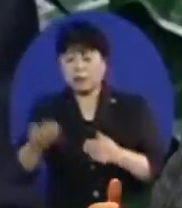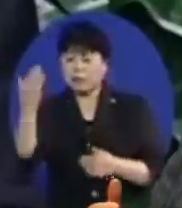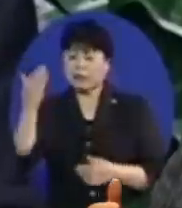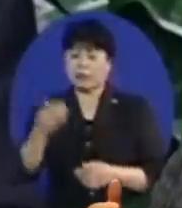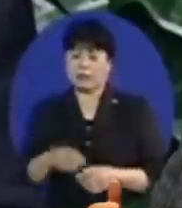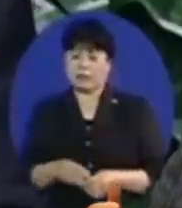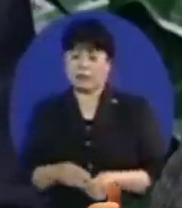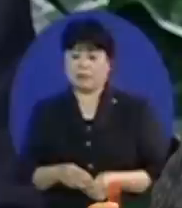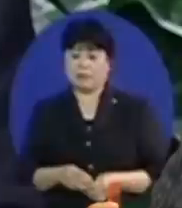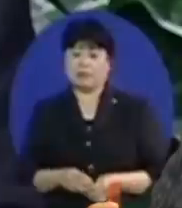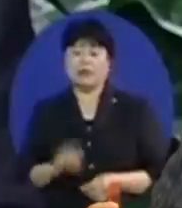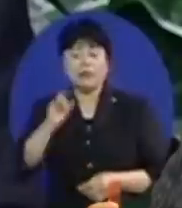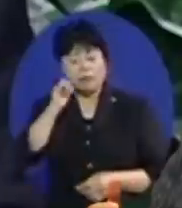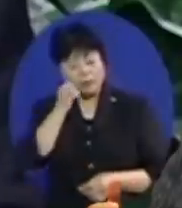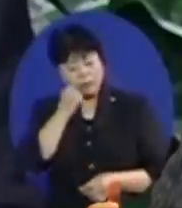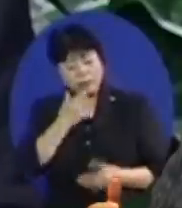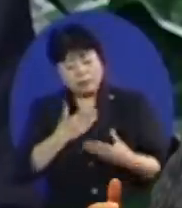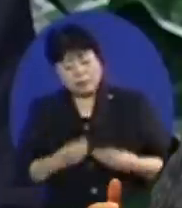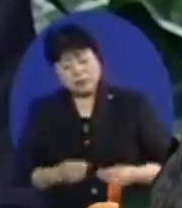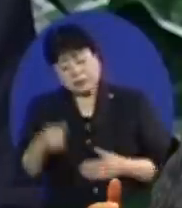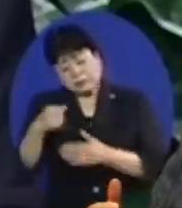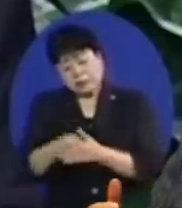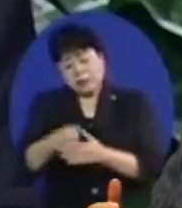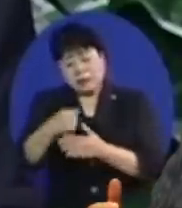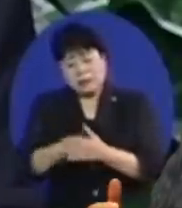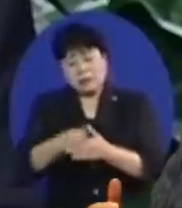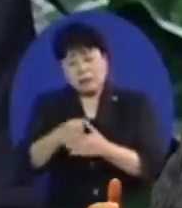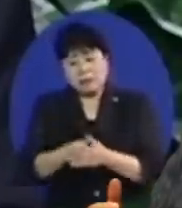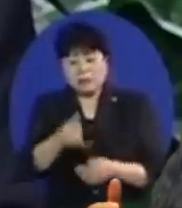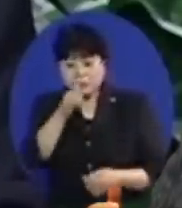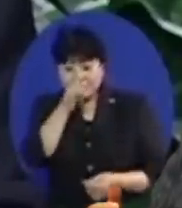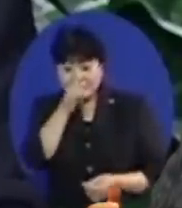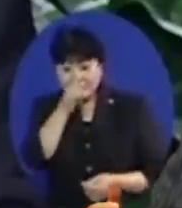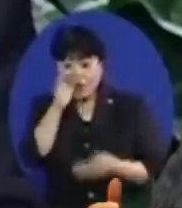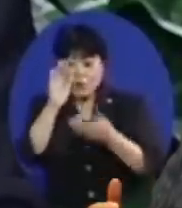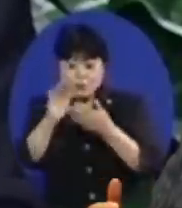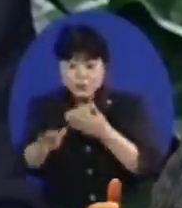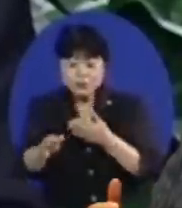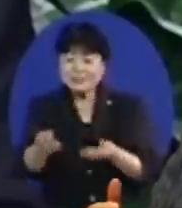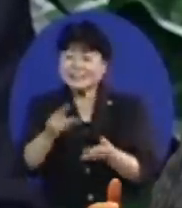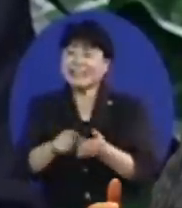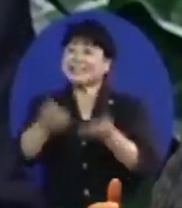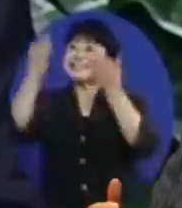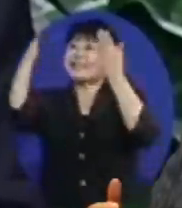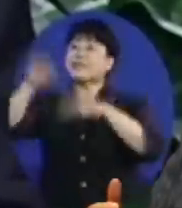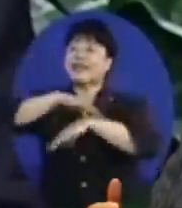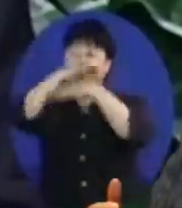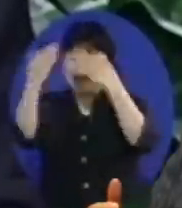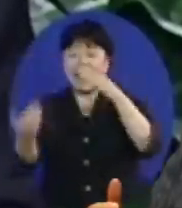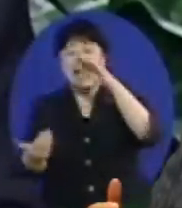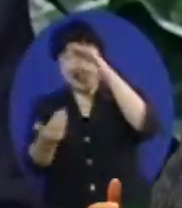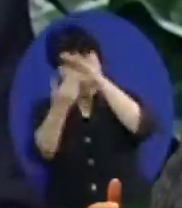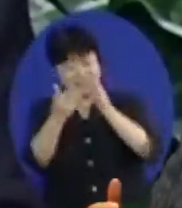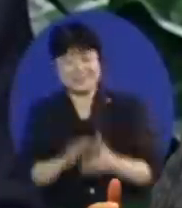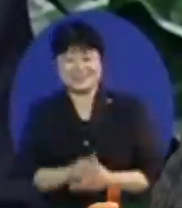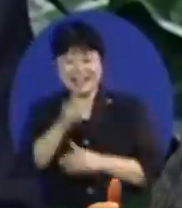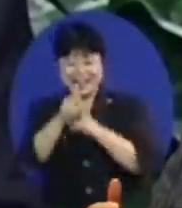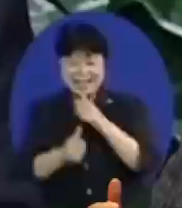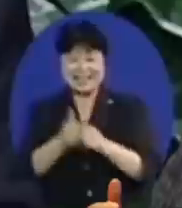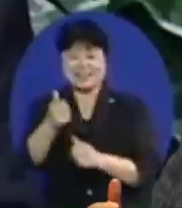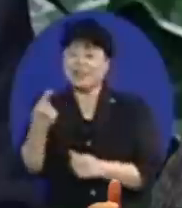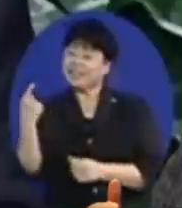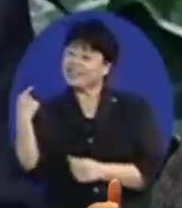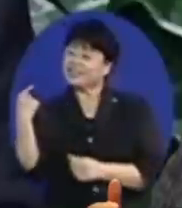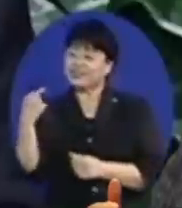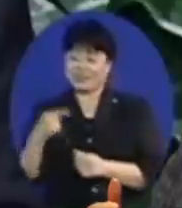매우 낙심하고 탄식하기도 한두 번이 아니었습니다. 그러나 지나고 보니 다 이루어졌어요. 하나님은 우리 등